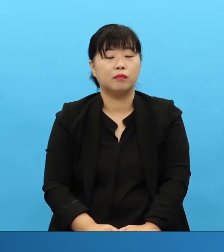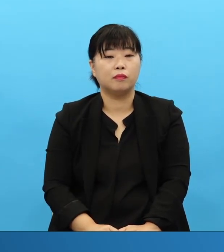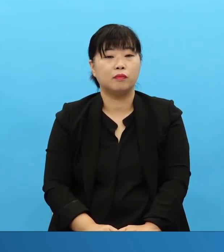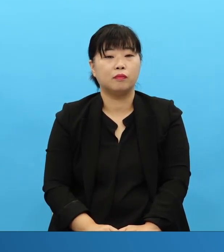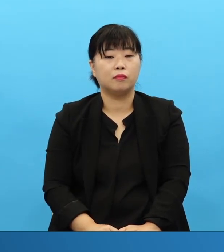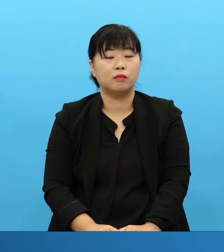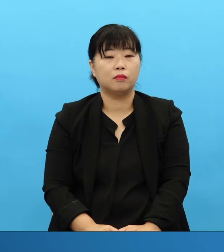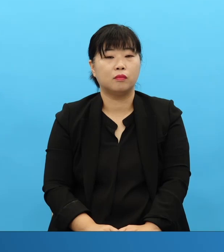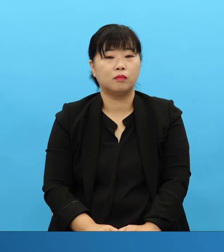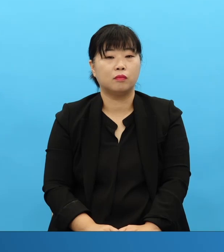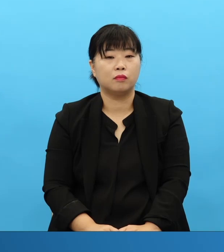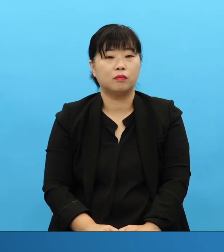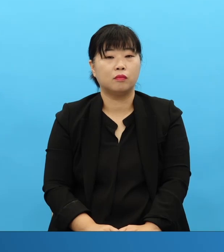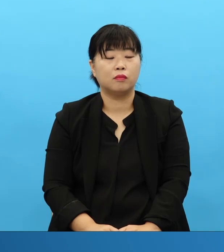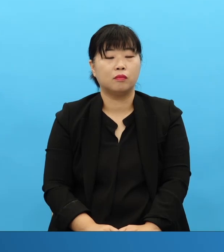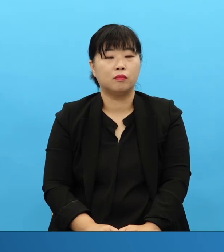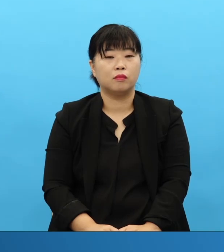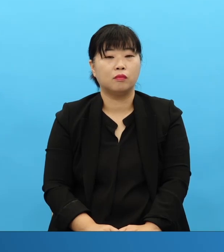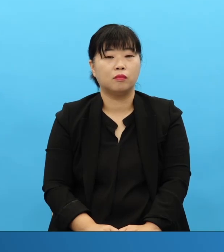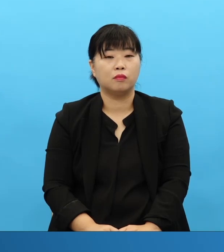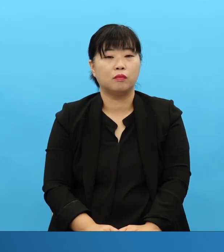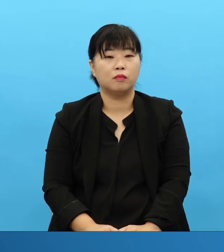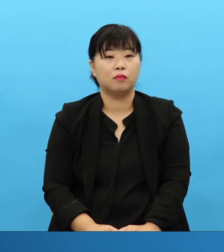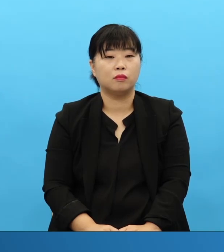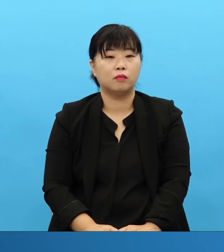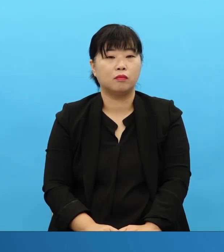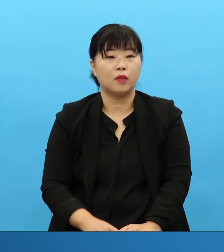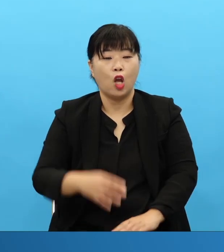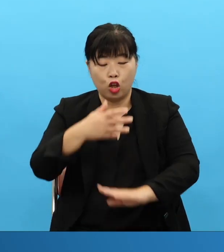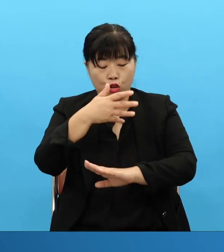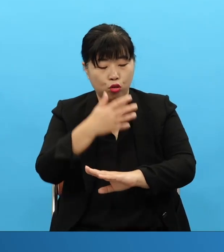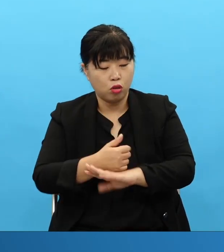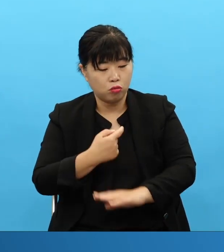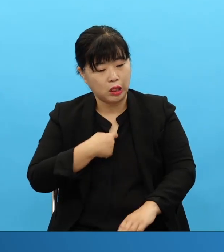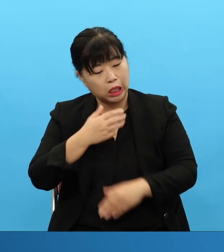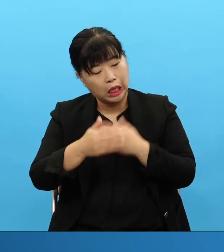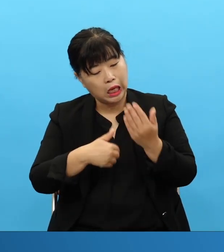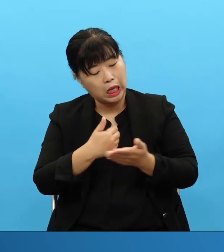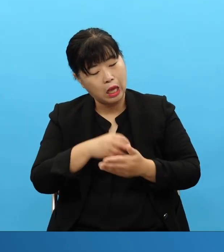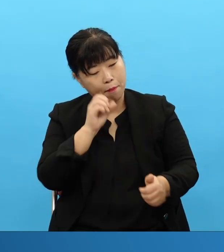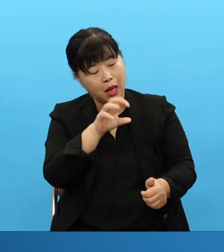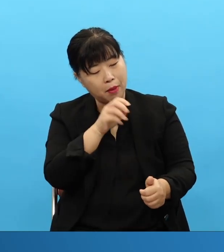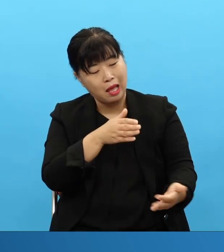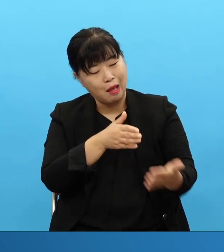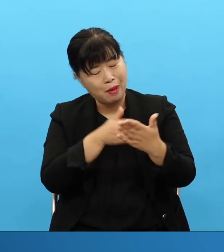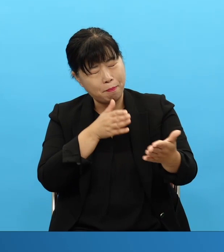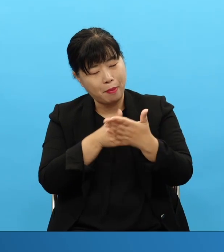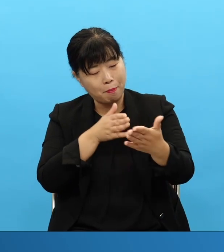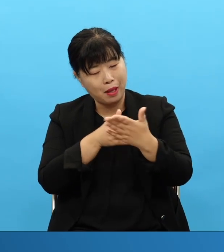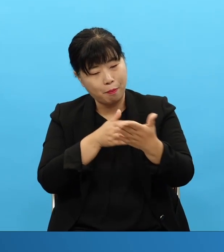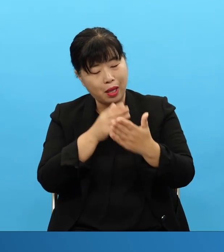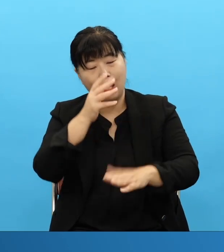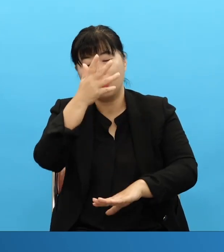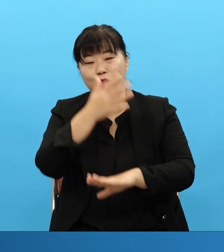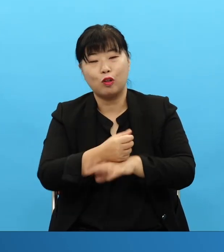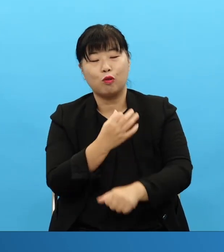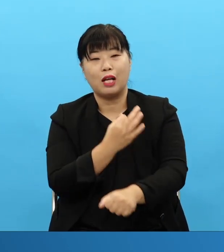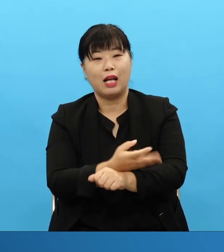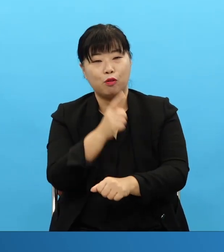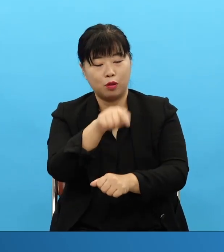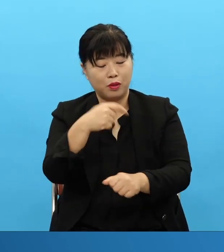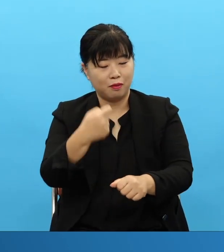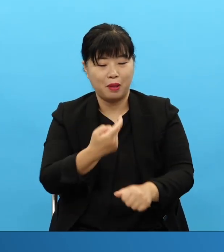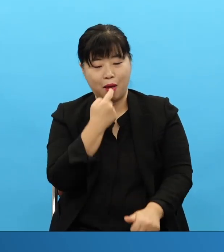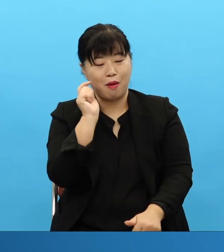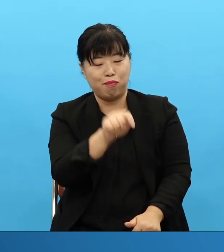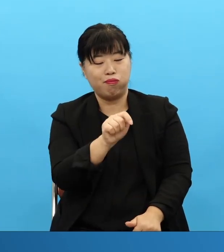이스라엘 민족을 중요한 사람들을 이리로 보낸 거예요. And so that's why God sent the Israelites, these important people, to those nations. 노예로 보낸 겁니다. He sent them